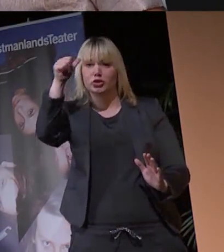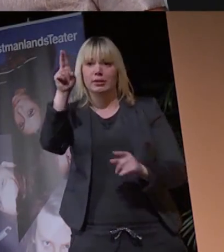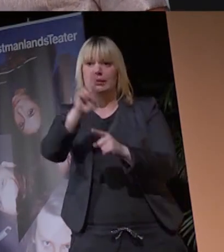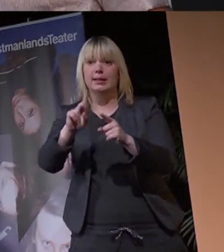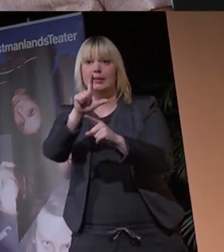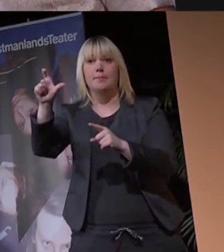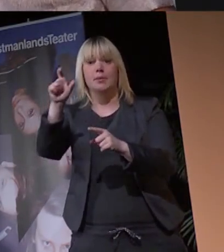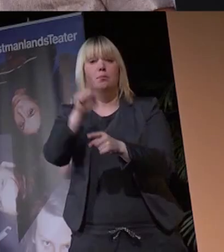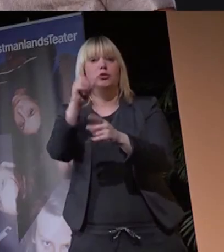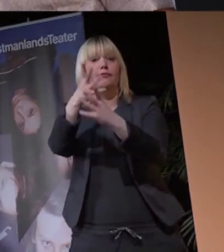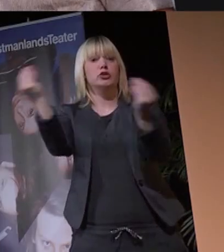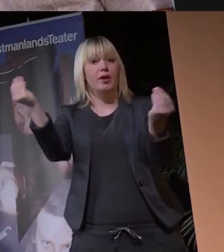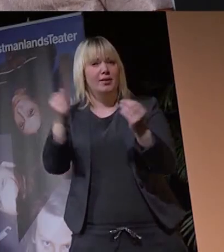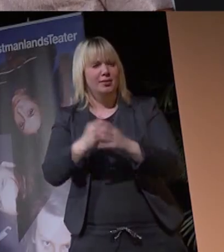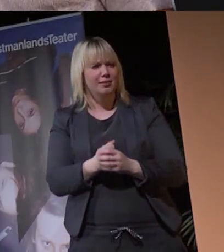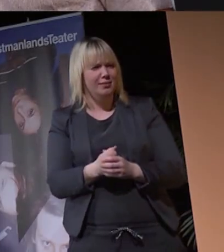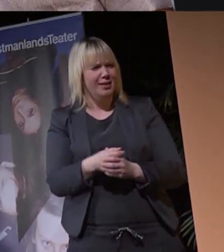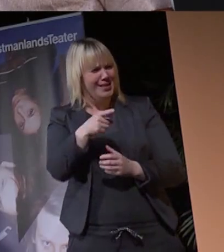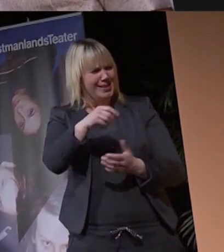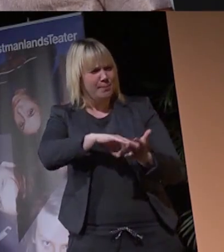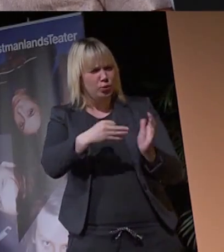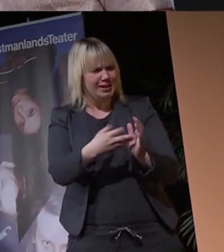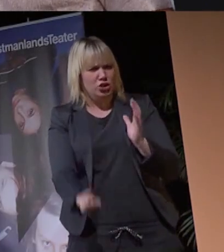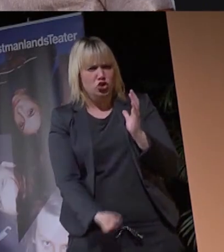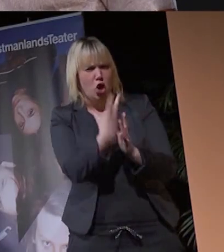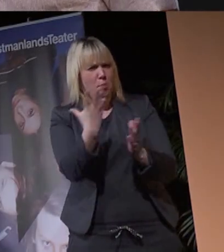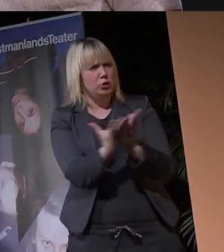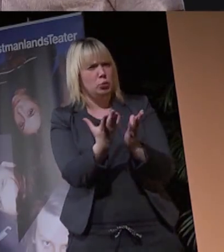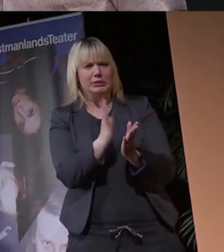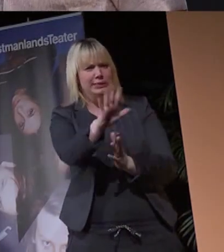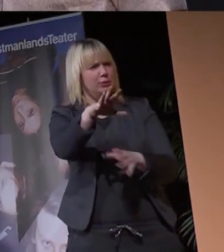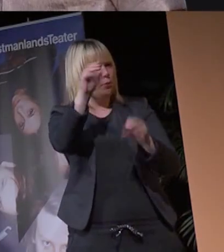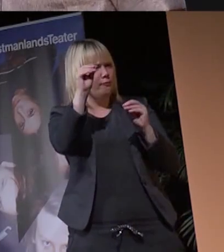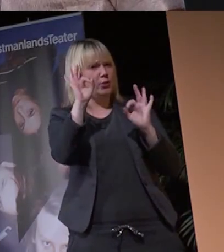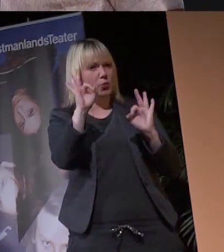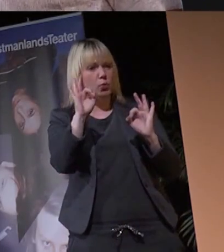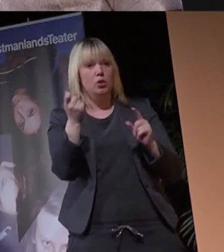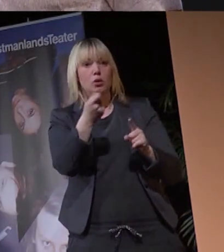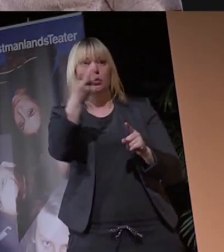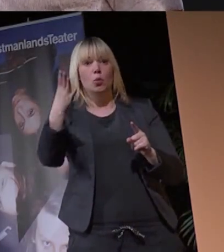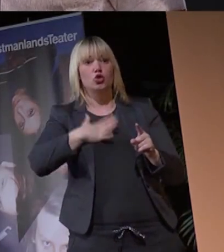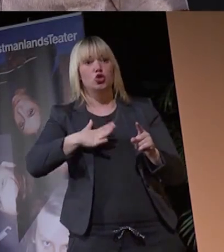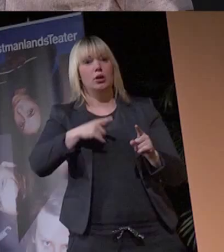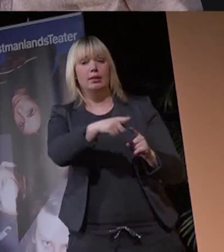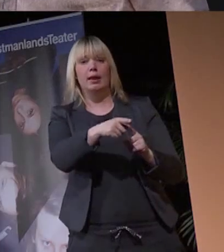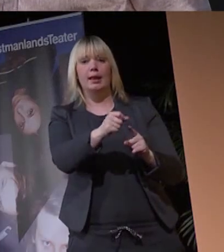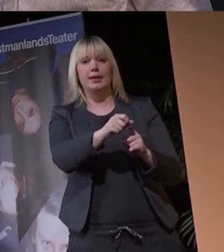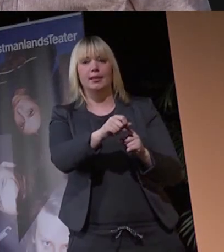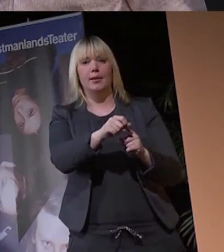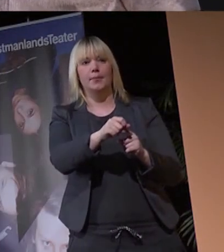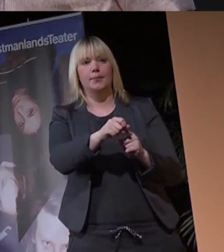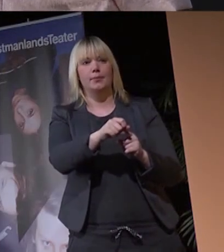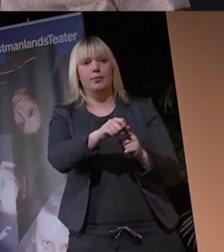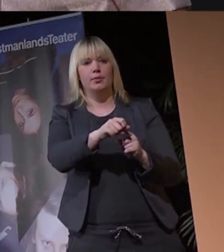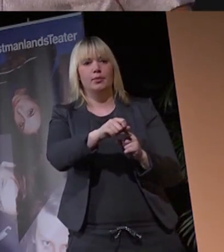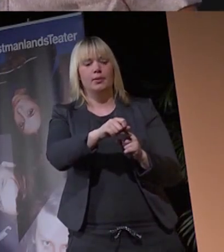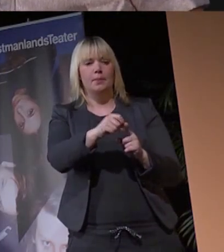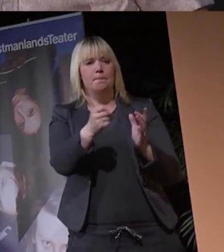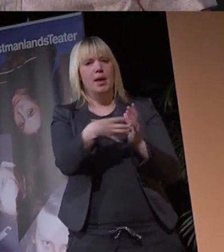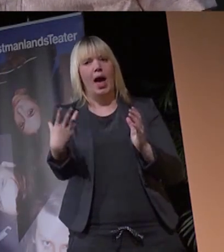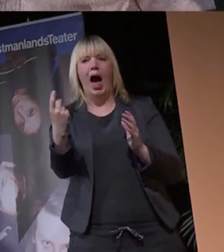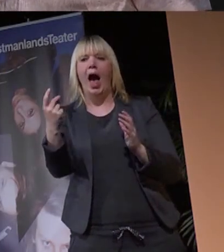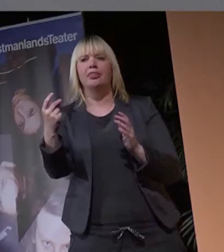försvann. Ja. Ett sånt här projekt som Skapande skola, vad har du för uppfattning av det? Det finns ju en uppfattning att det är faktiskt en sån som trycker undan och tränger undan det som